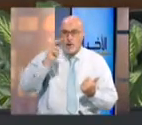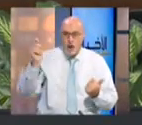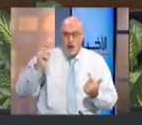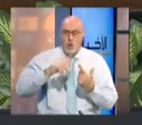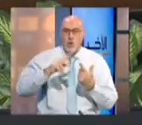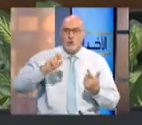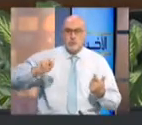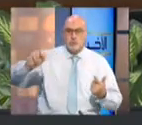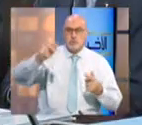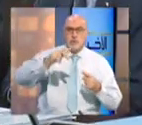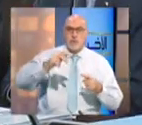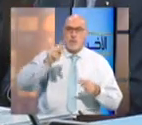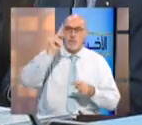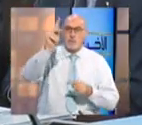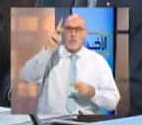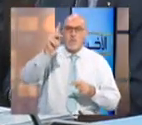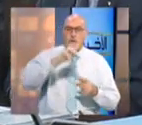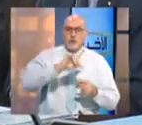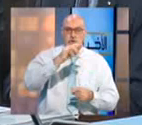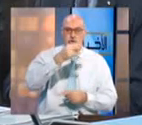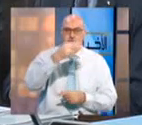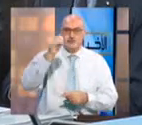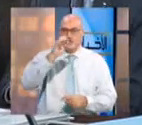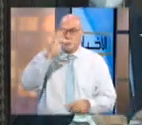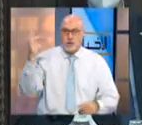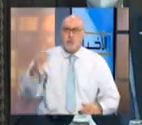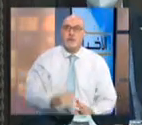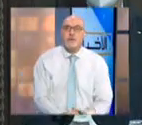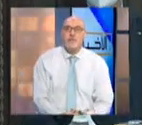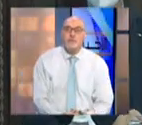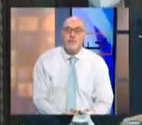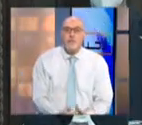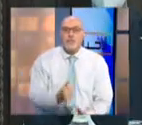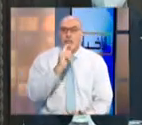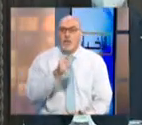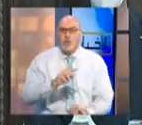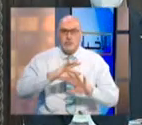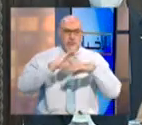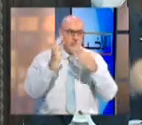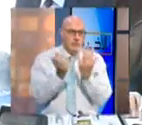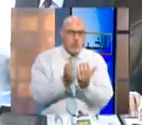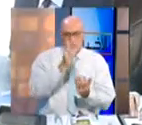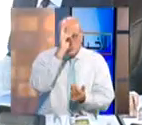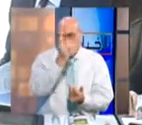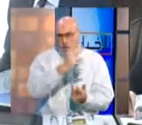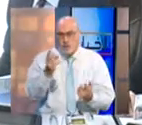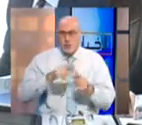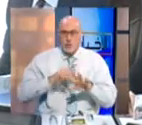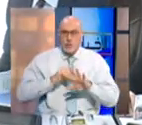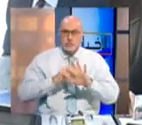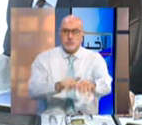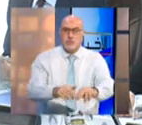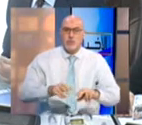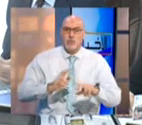السياحي بين باريس وجانيت. توجيهات عامة. شدد السيد الرئيس على ضرورة مواصلة إصلاح